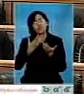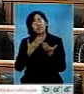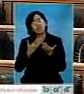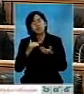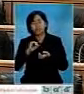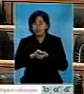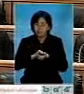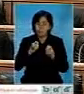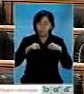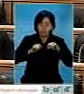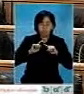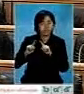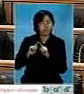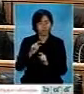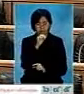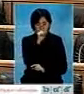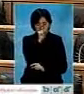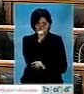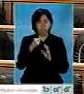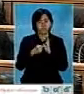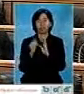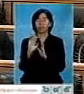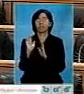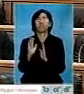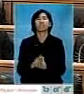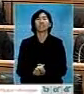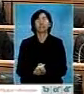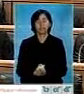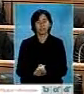งเราไม่สามารถที่จะเปิดเผยได้มันอยู่ในอ